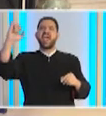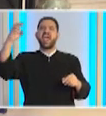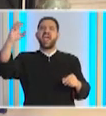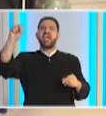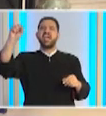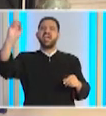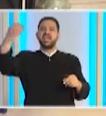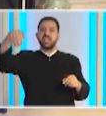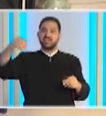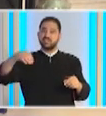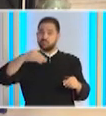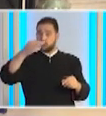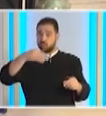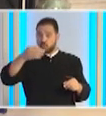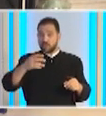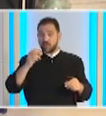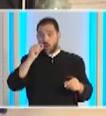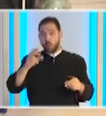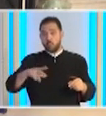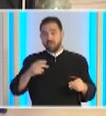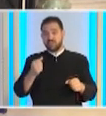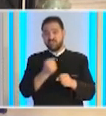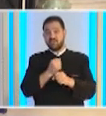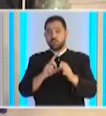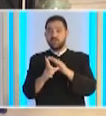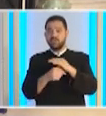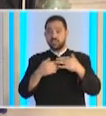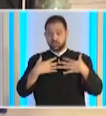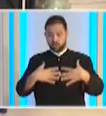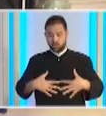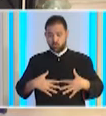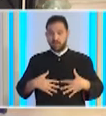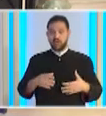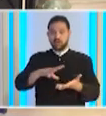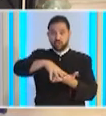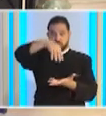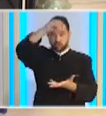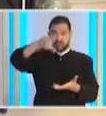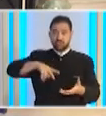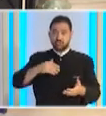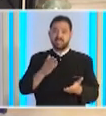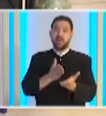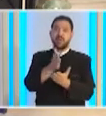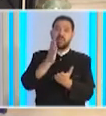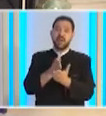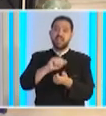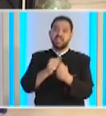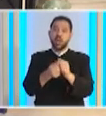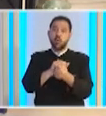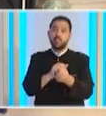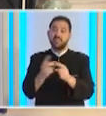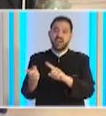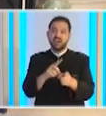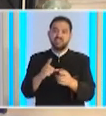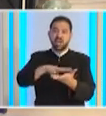dualitate în fața omului. Omul este alcătuit din trup și suflet și totdeauna există această luptă, o luptă permanentă între suflet și